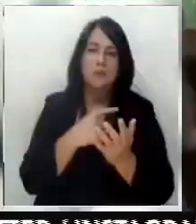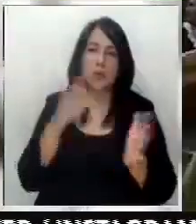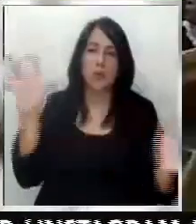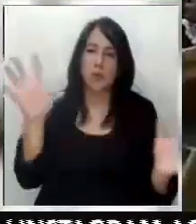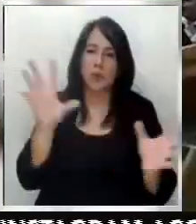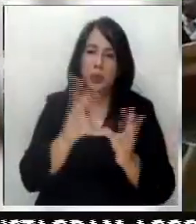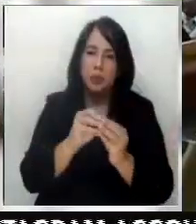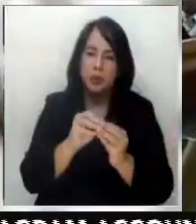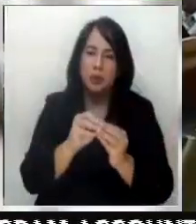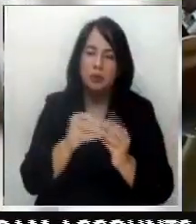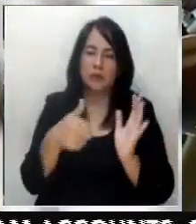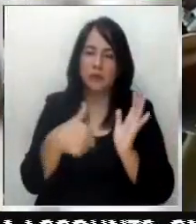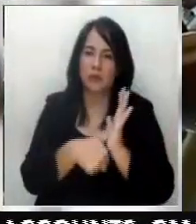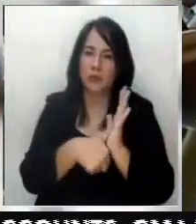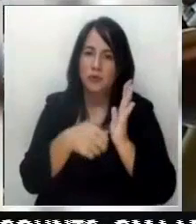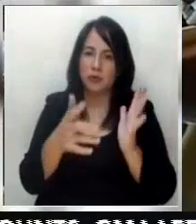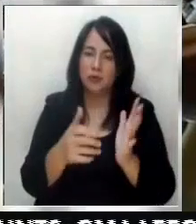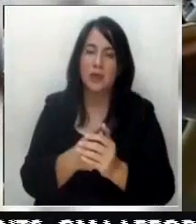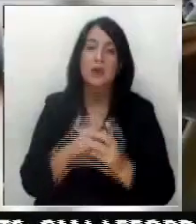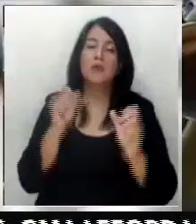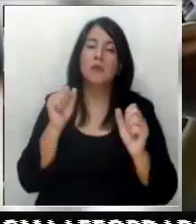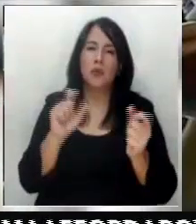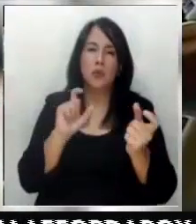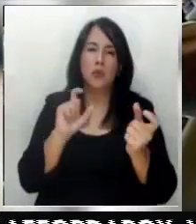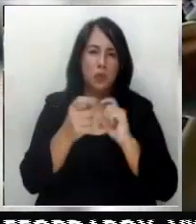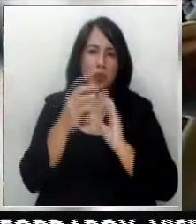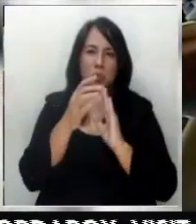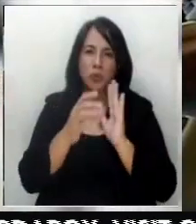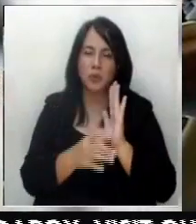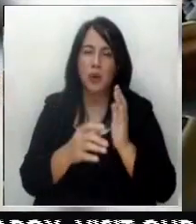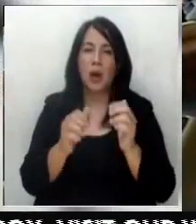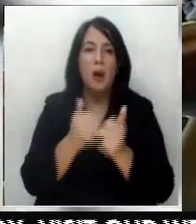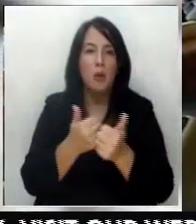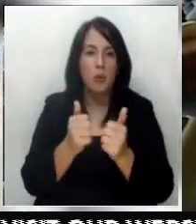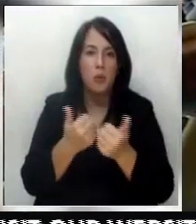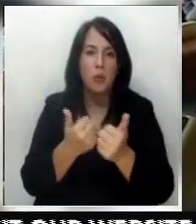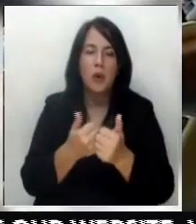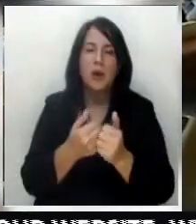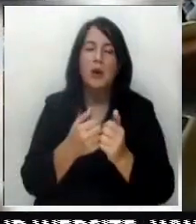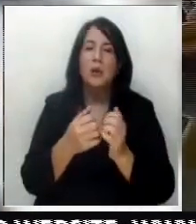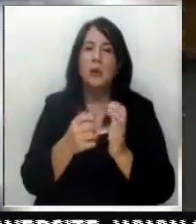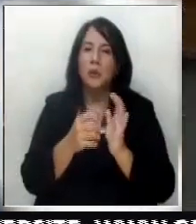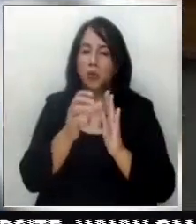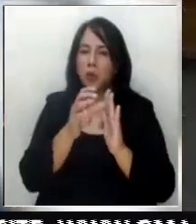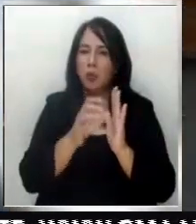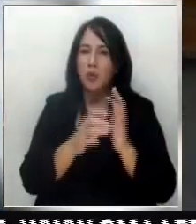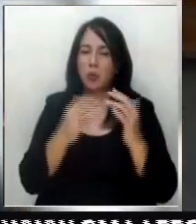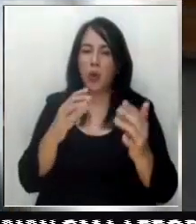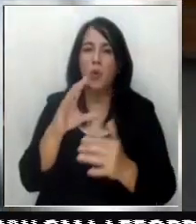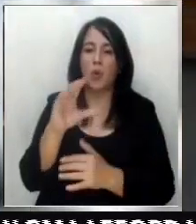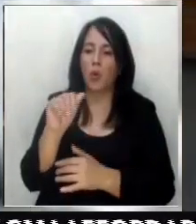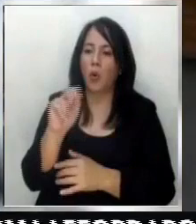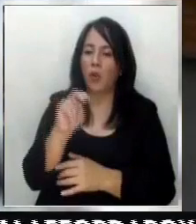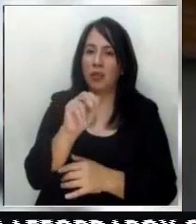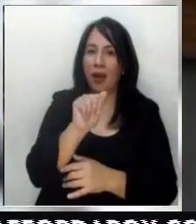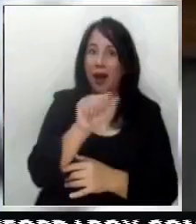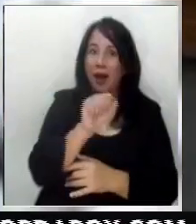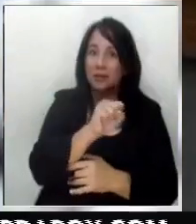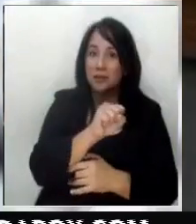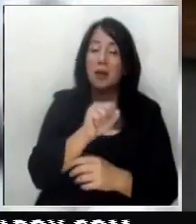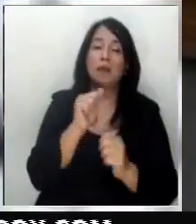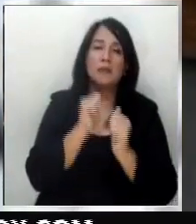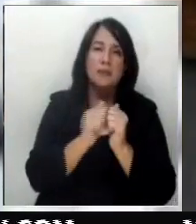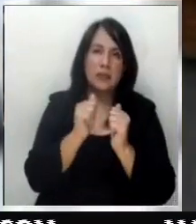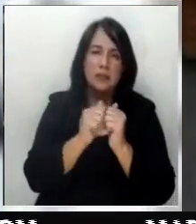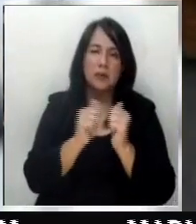total voters. Pwede rin amyendahan ang konstitusyon sa pamamagitan ng Constituent Assembly o CONAS kung saan ang mga nakaupong